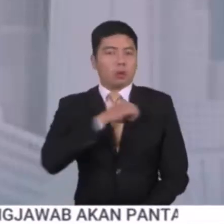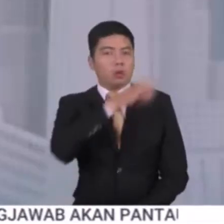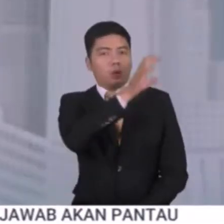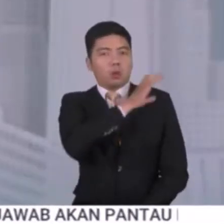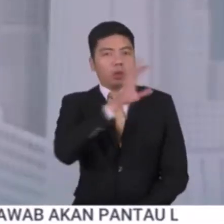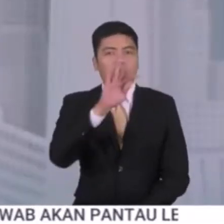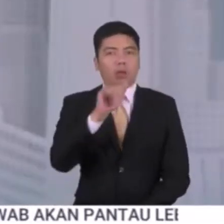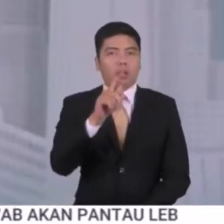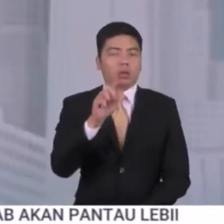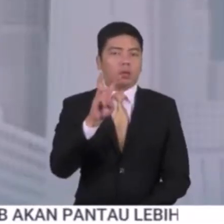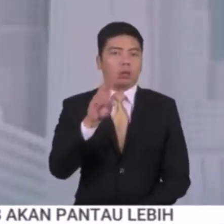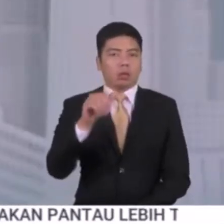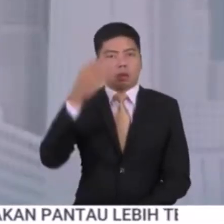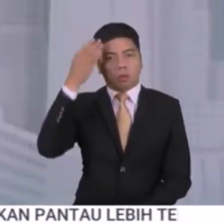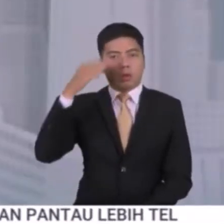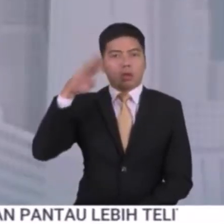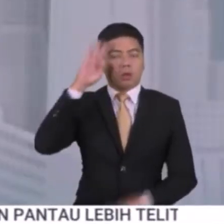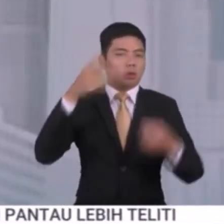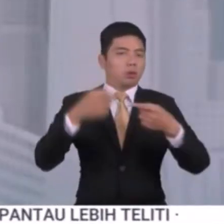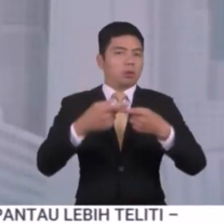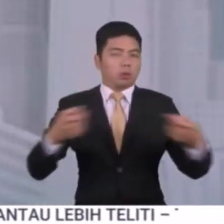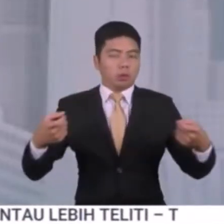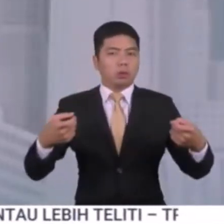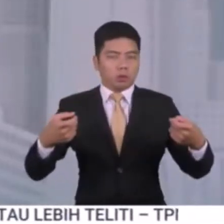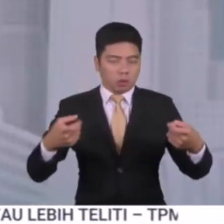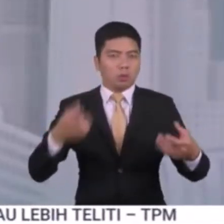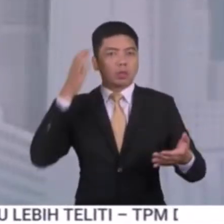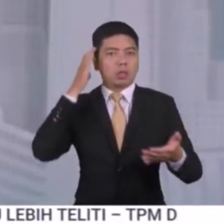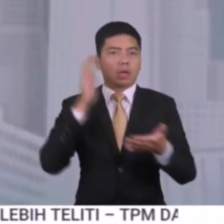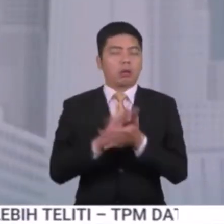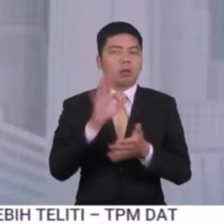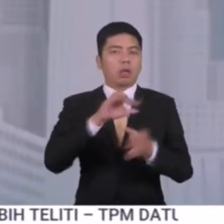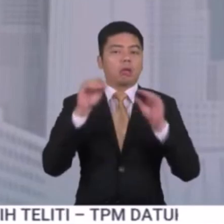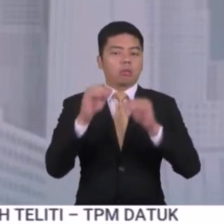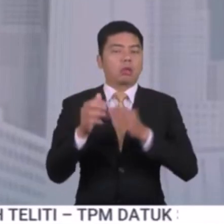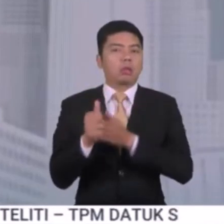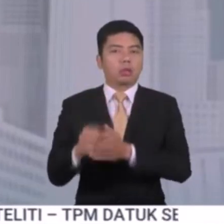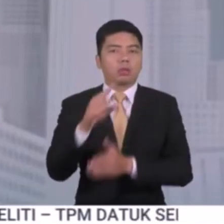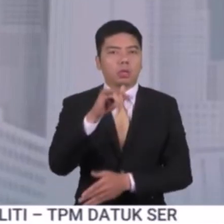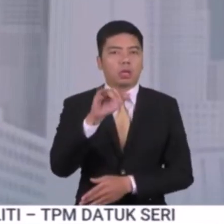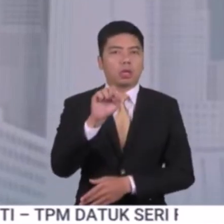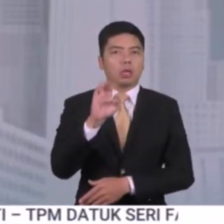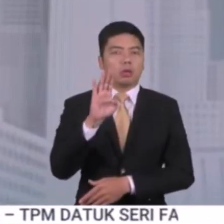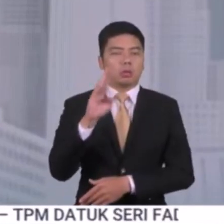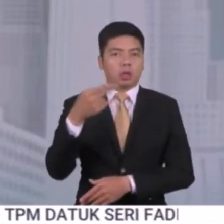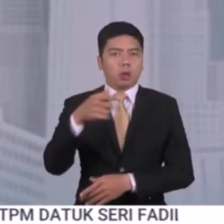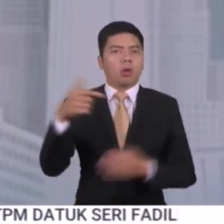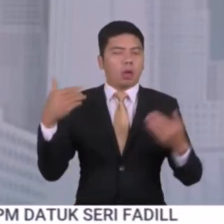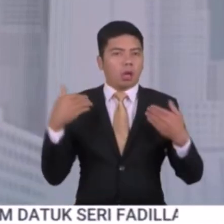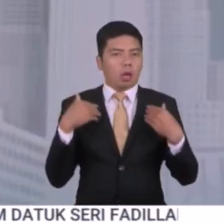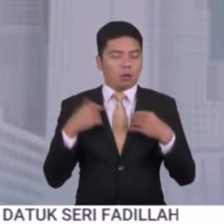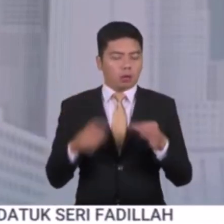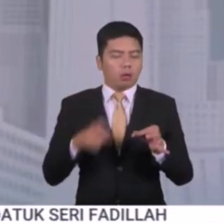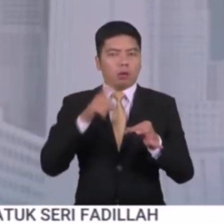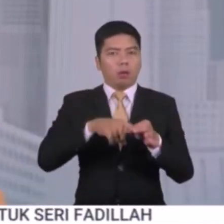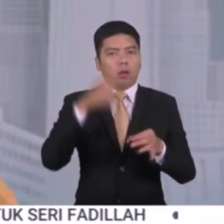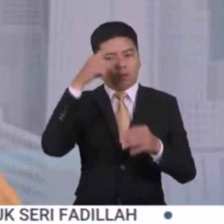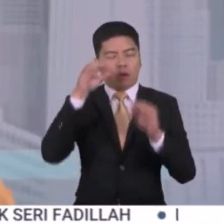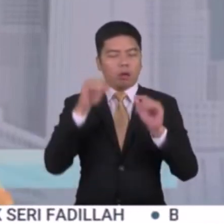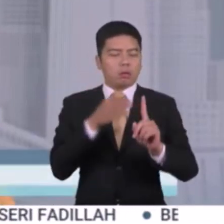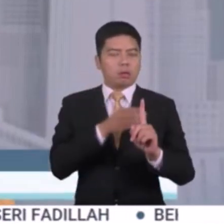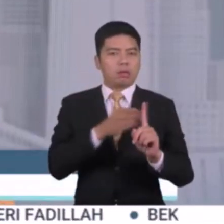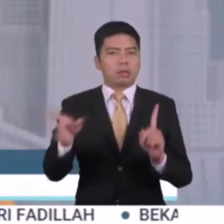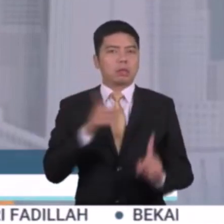Jawatan Kuasa Fatwa Negeri Perlis putuskan kepercayaan dan ajaran dalam GISBH mengandungi unsur ajaran sesat,